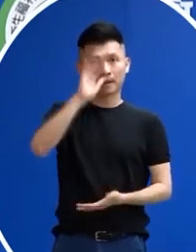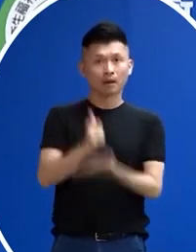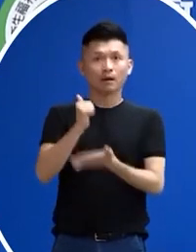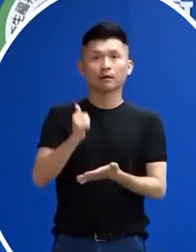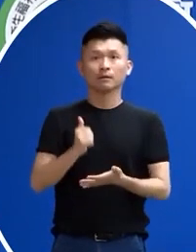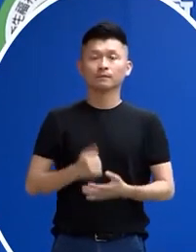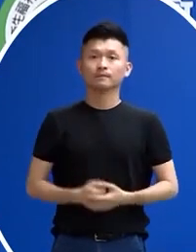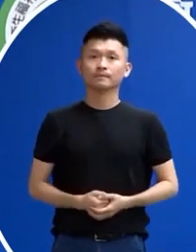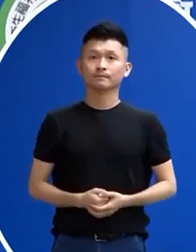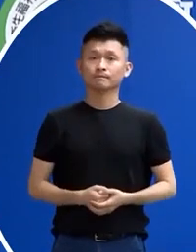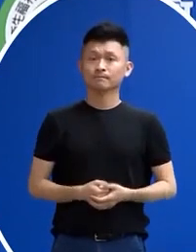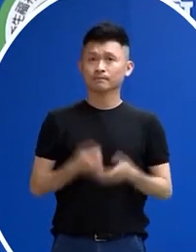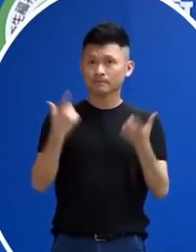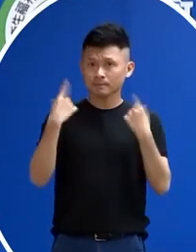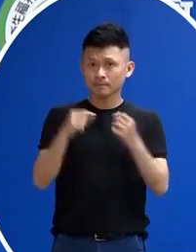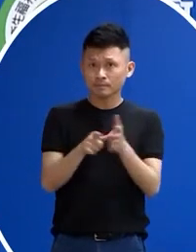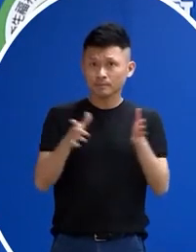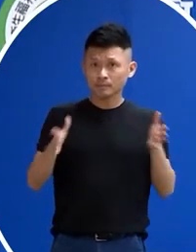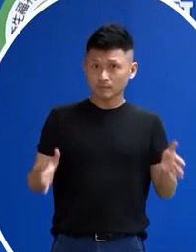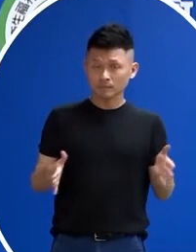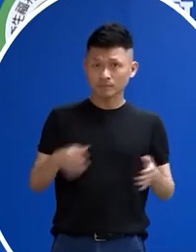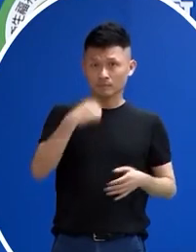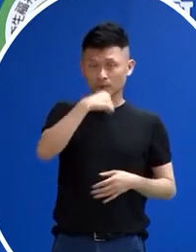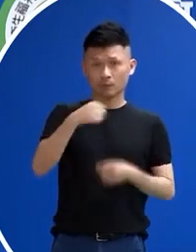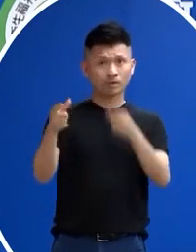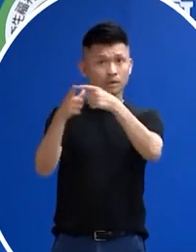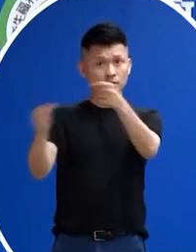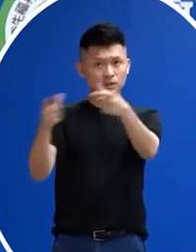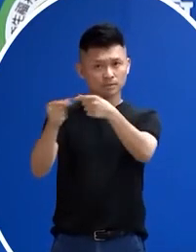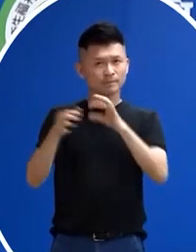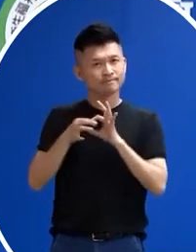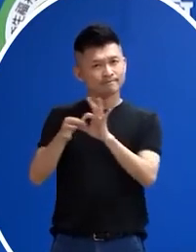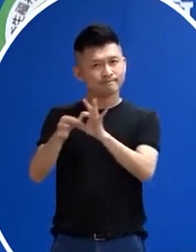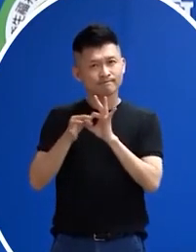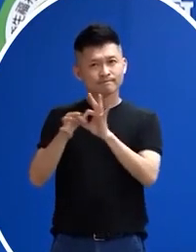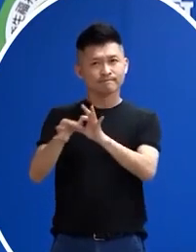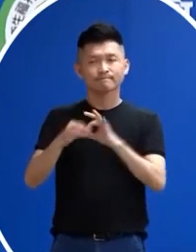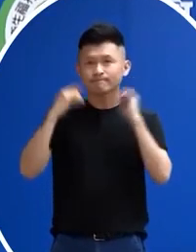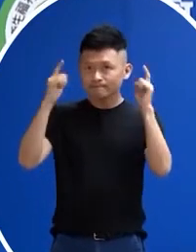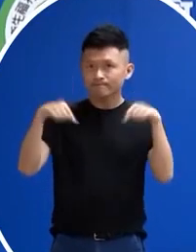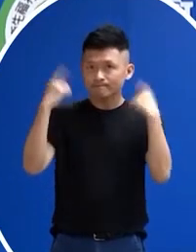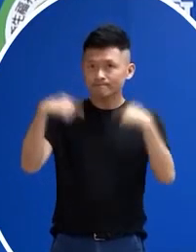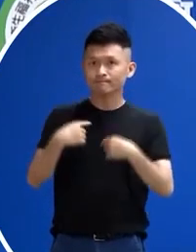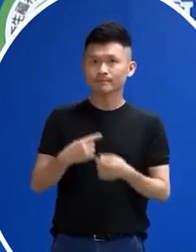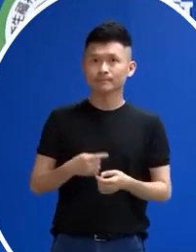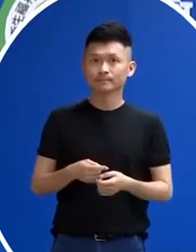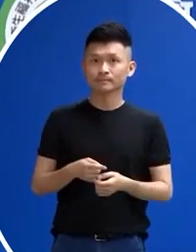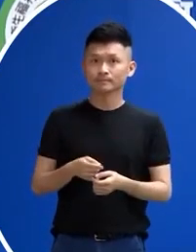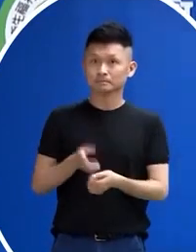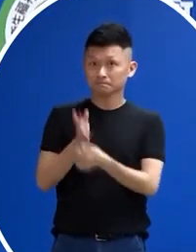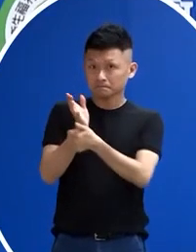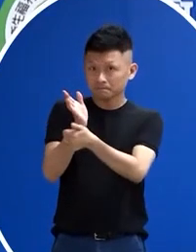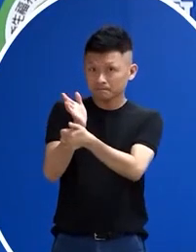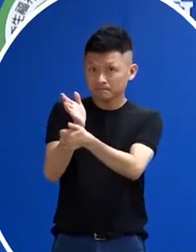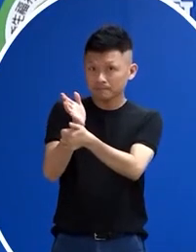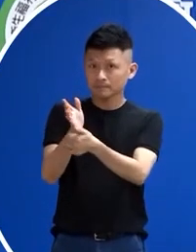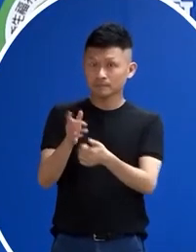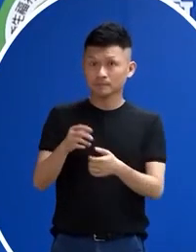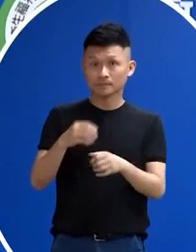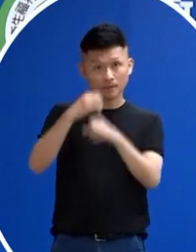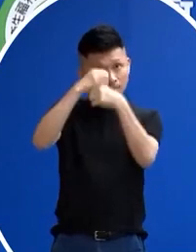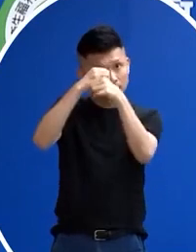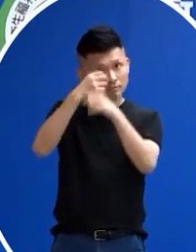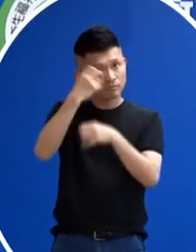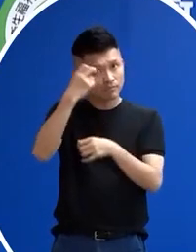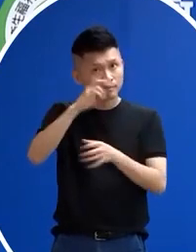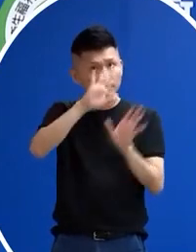在这段时间我们跟日本也积极的联络，然后来确定他这样的一个裁剪的一